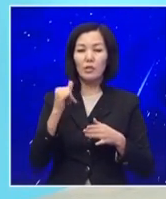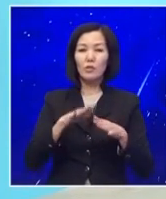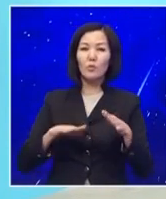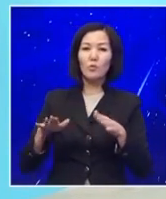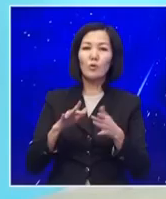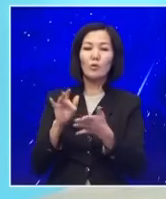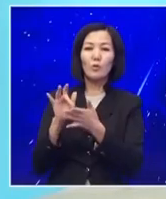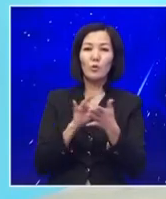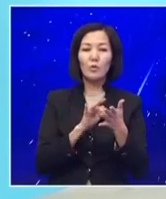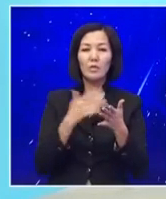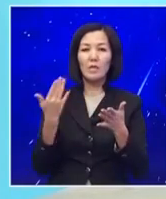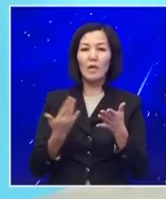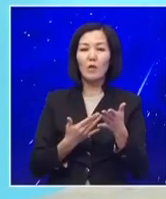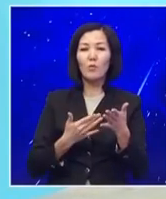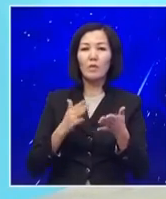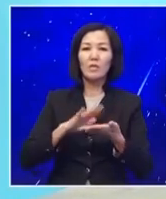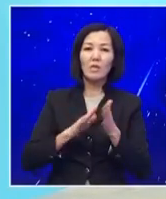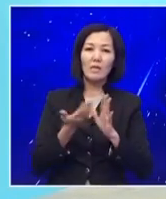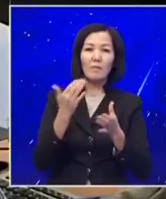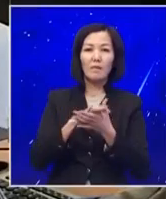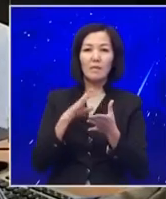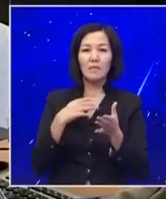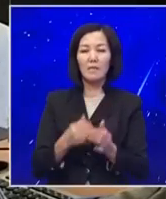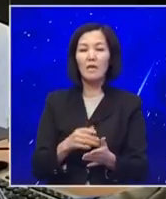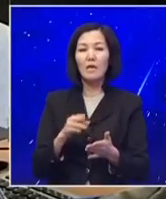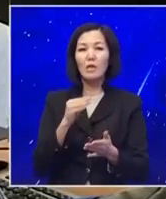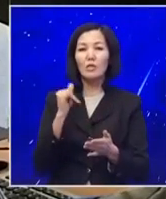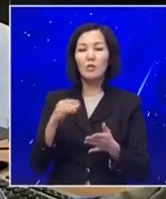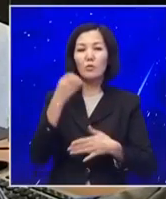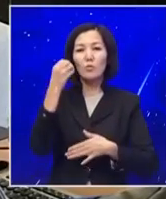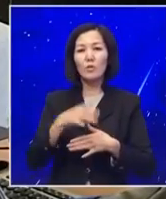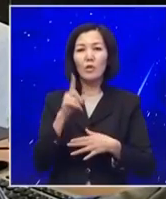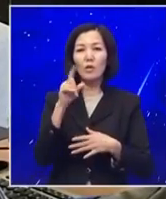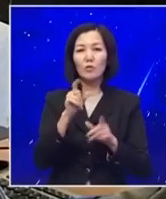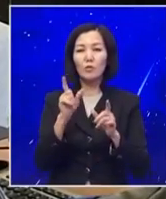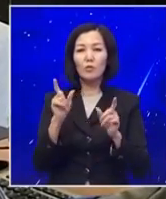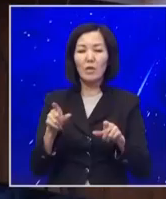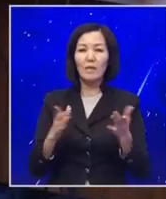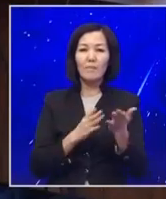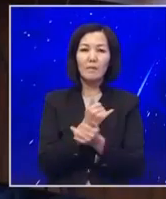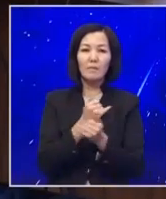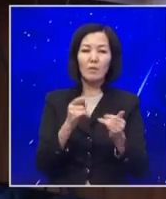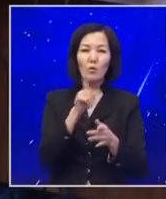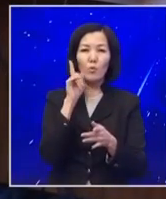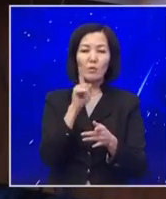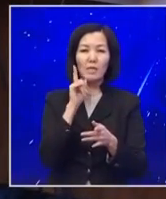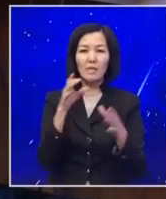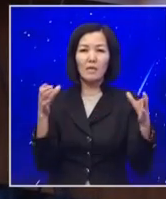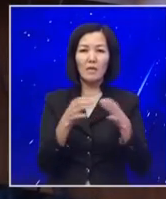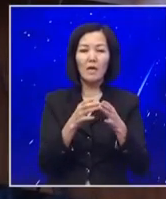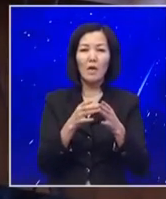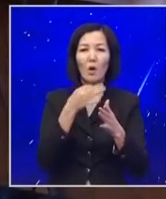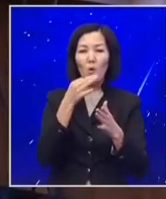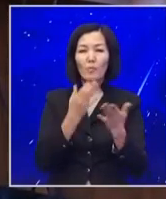өңірінің туристік әлеуетінде көрсете білдік. Жетісу медиа орталығында 100-ден аса қызметкер бар. Дені жастар. Мұнда олар тәжірибе